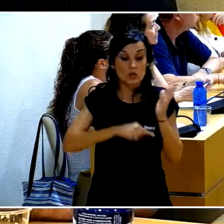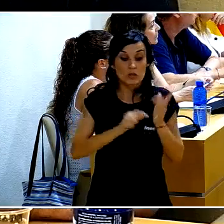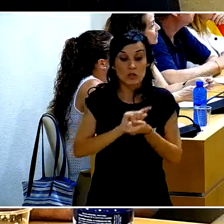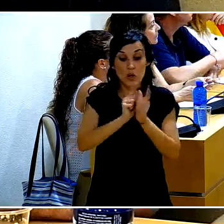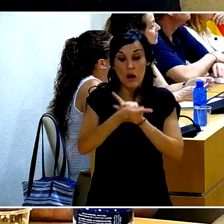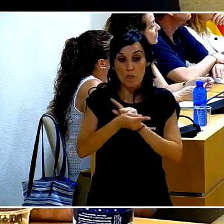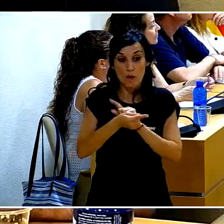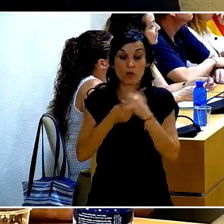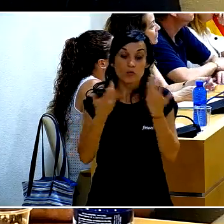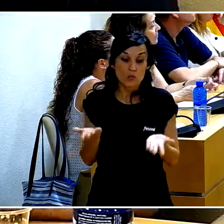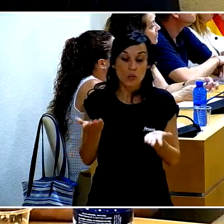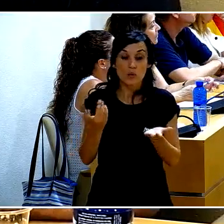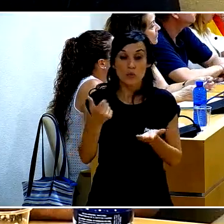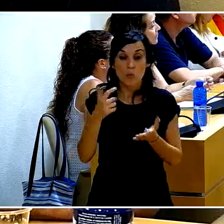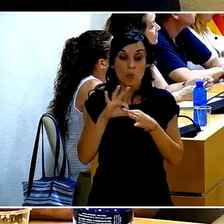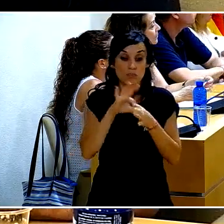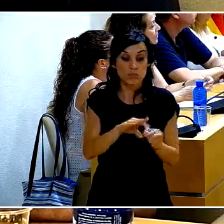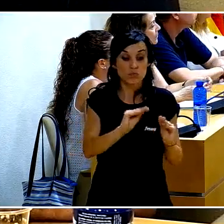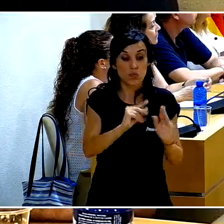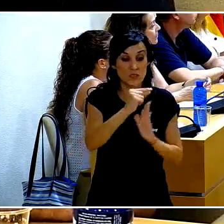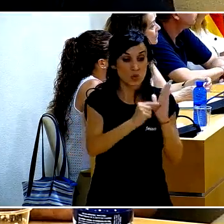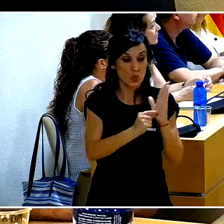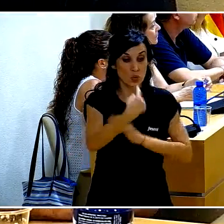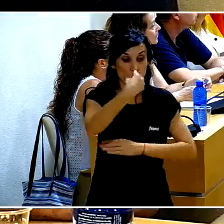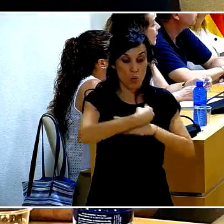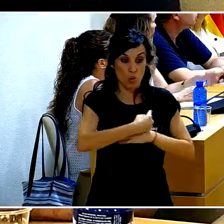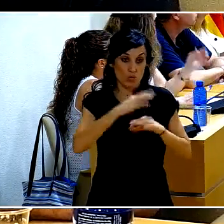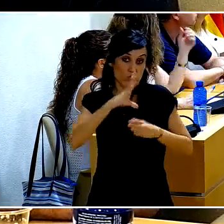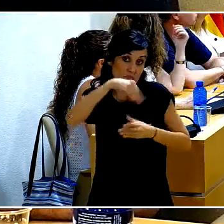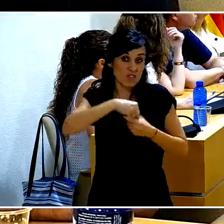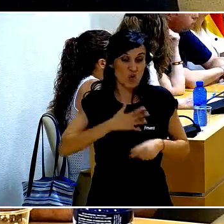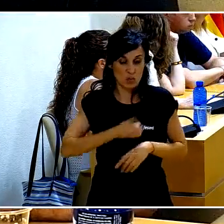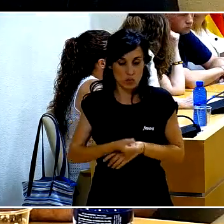i seguint un poc les instruccions d'estainis de l'Ajuntament,